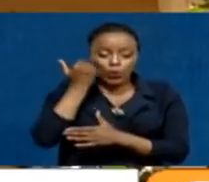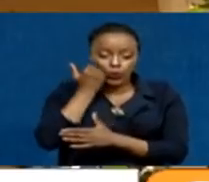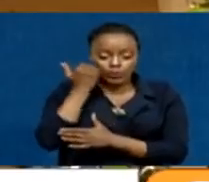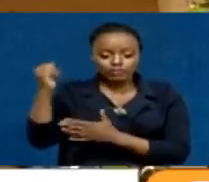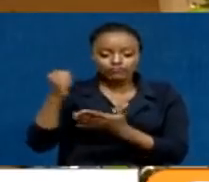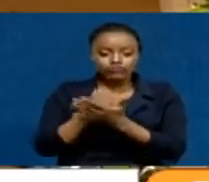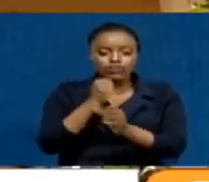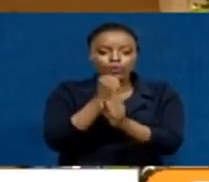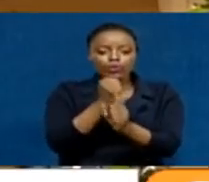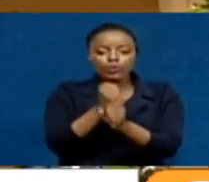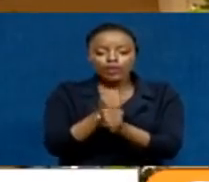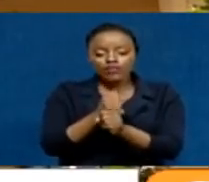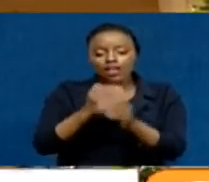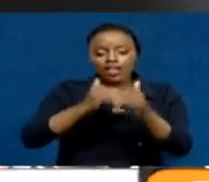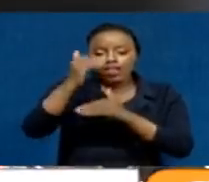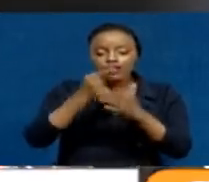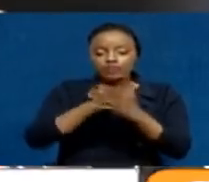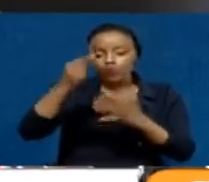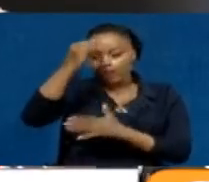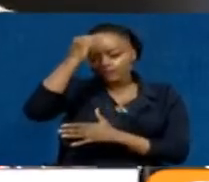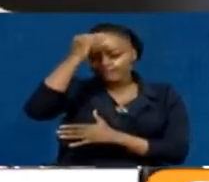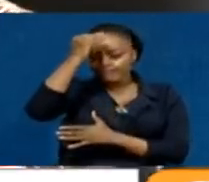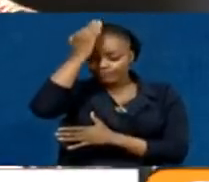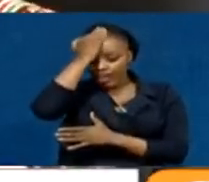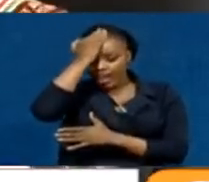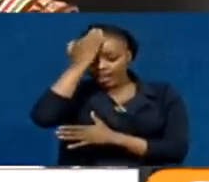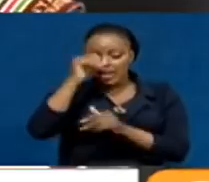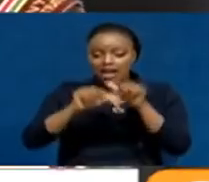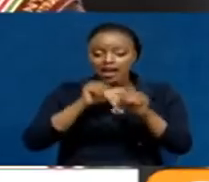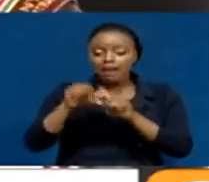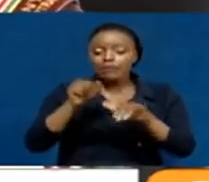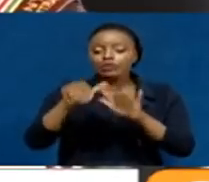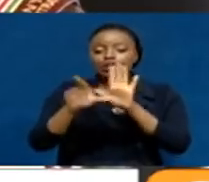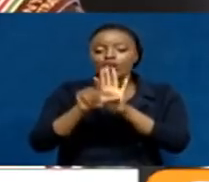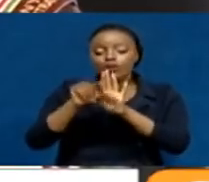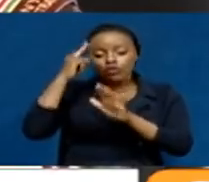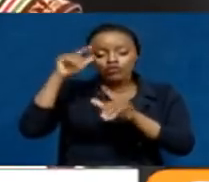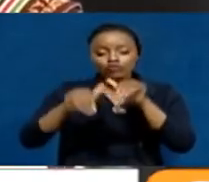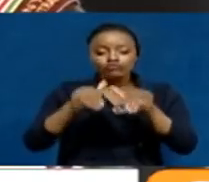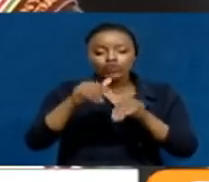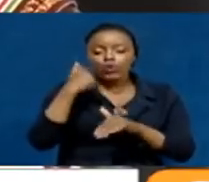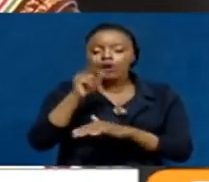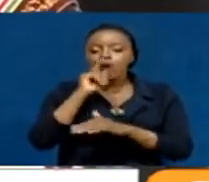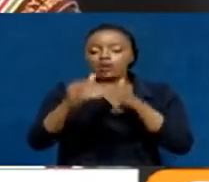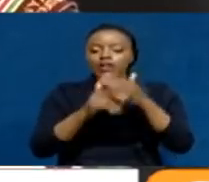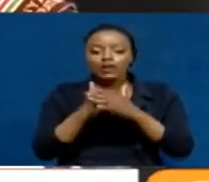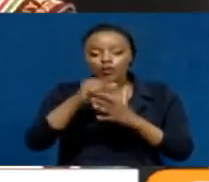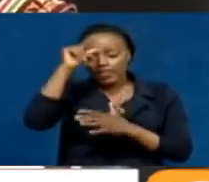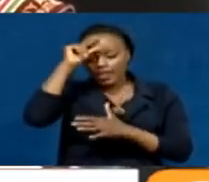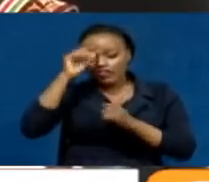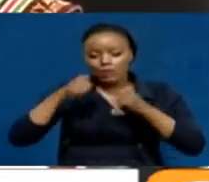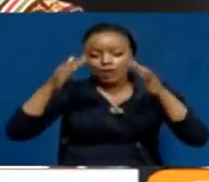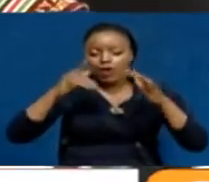ya ajira na leba Jumatatu wiki ijayo kuhusiana na sheria ya uchaguzi inayoagiza maafisa wote wa